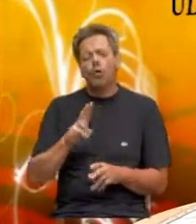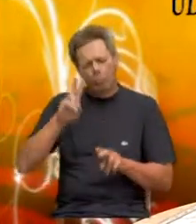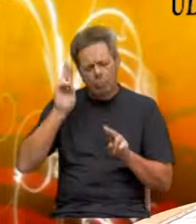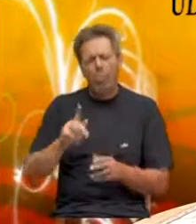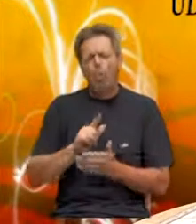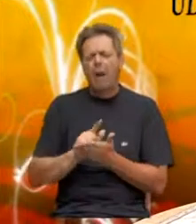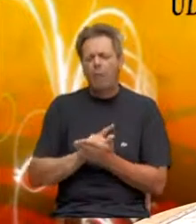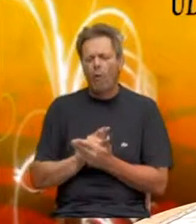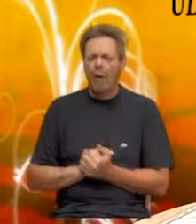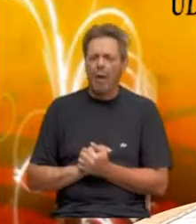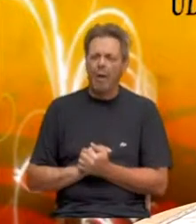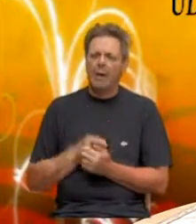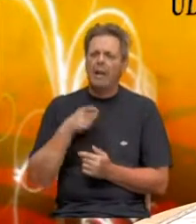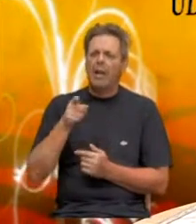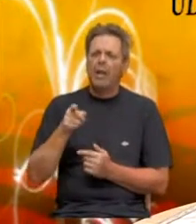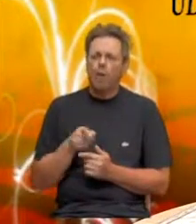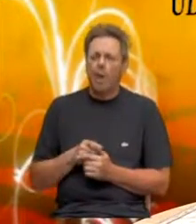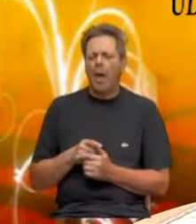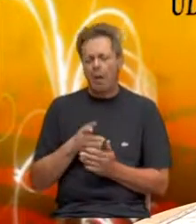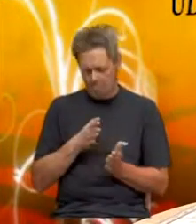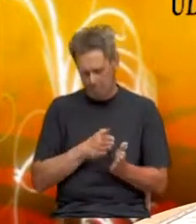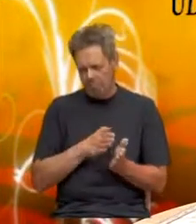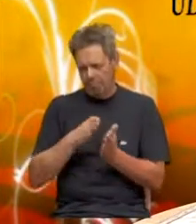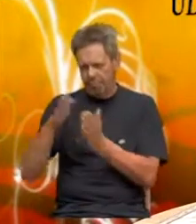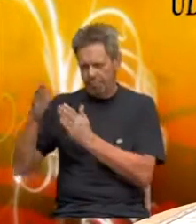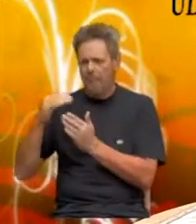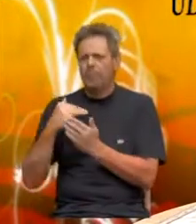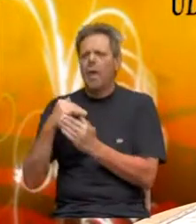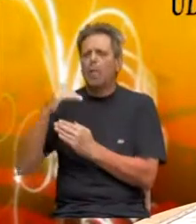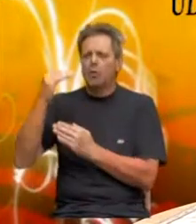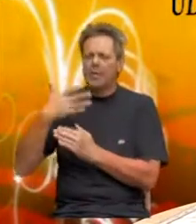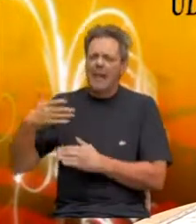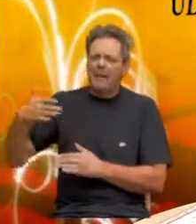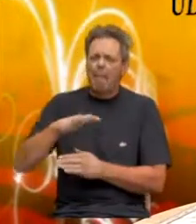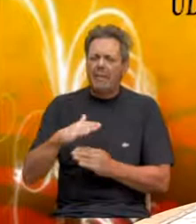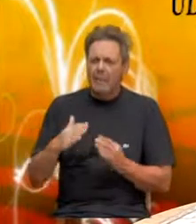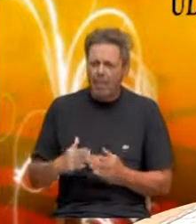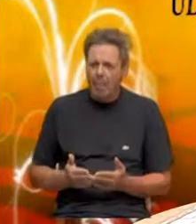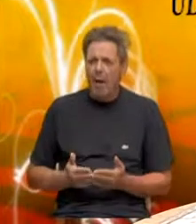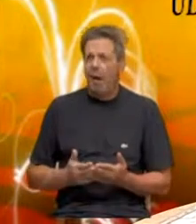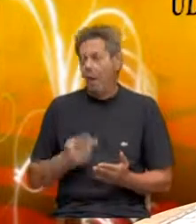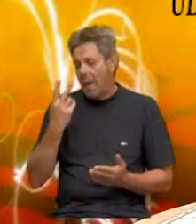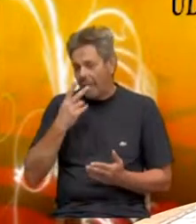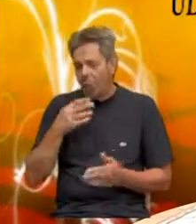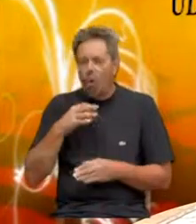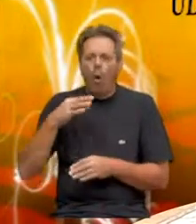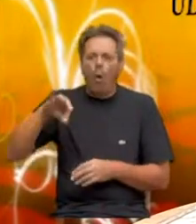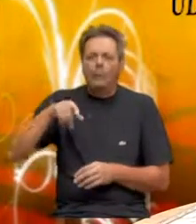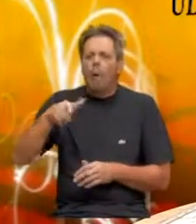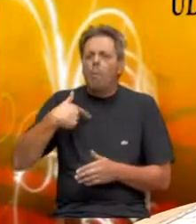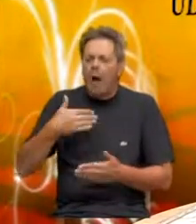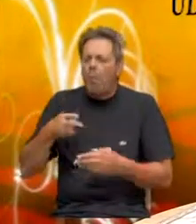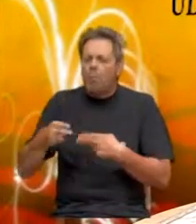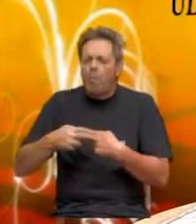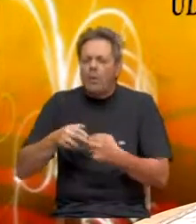doći na pravo vrijeme, jer to je proces. Kad padnete na cesti, kad padnete u kući i to ovisi puno o onima koji su uz vas.